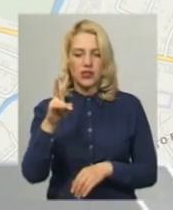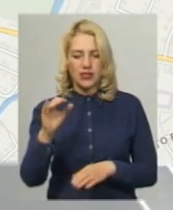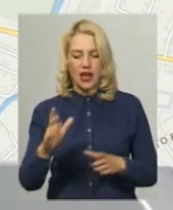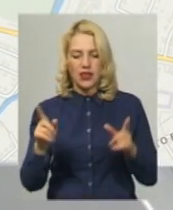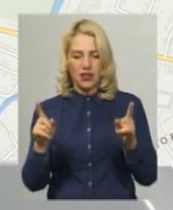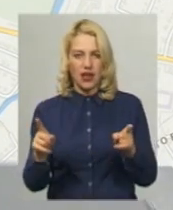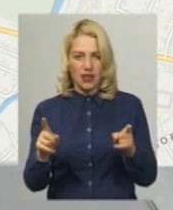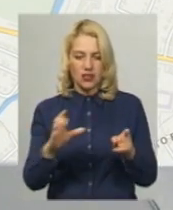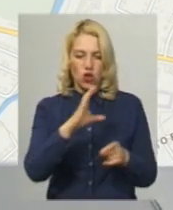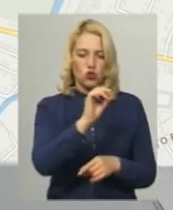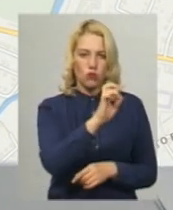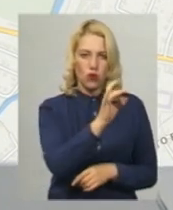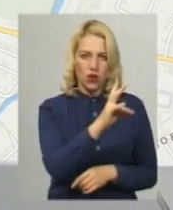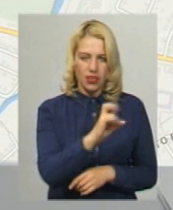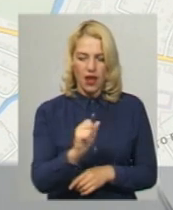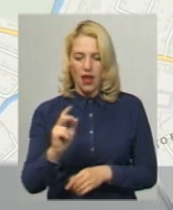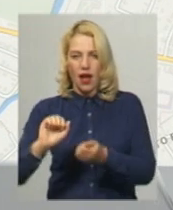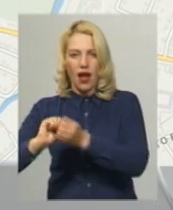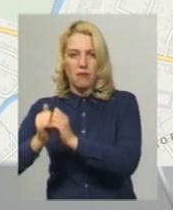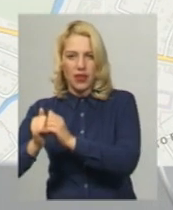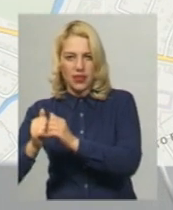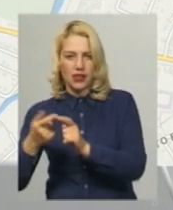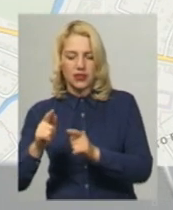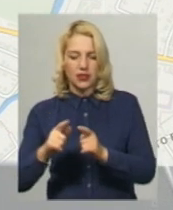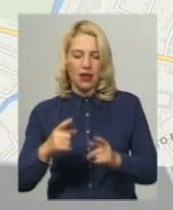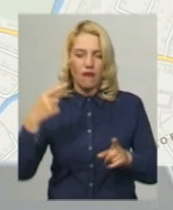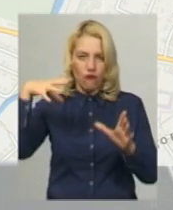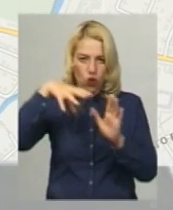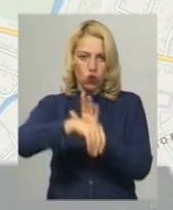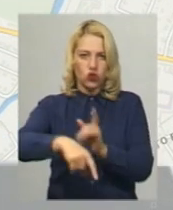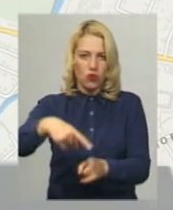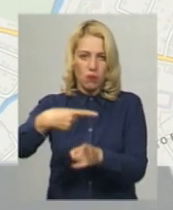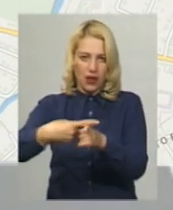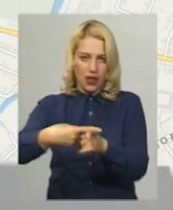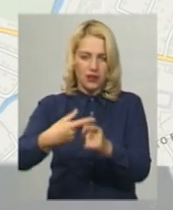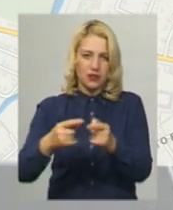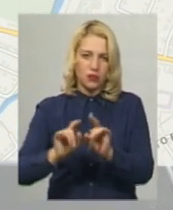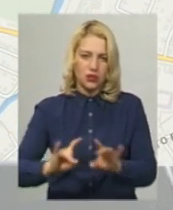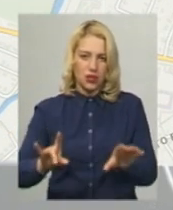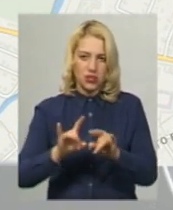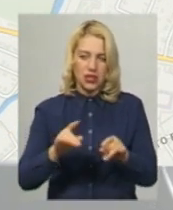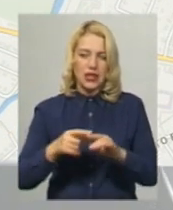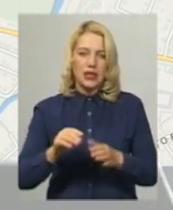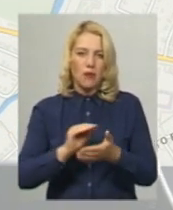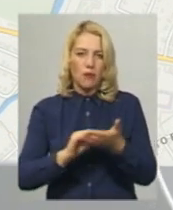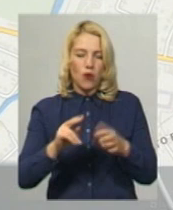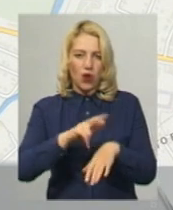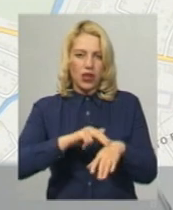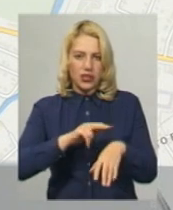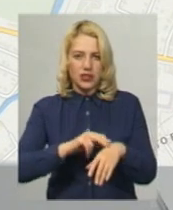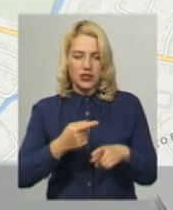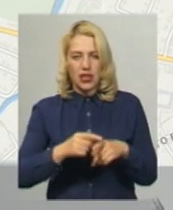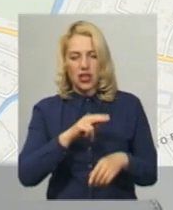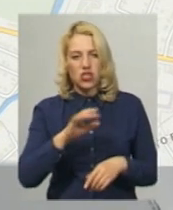вулиці Соборної до вулиці Кам'янецької, включно з перехрестям. Про це повідомила прес-секретар управління патрульної поліції області